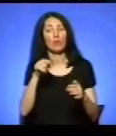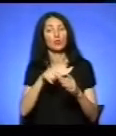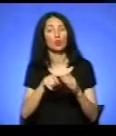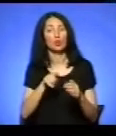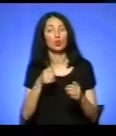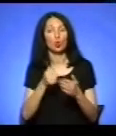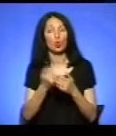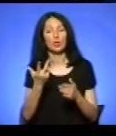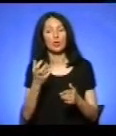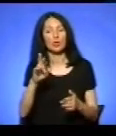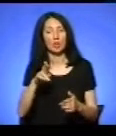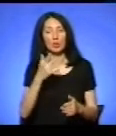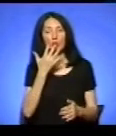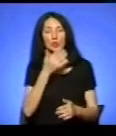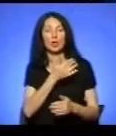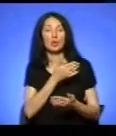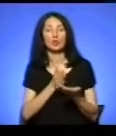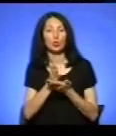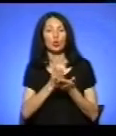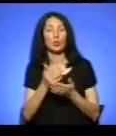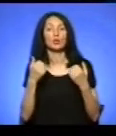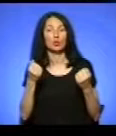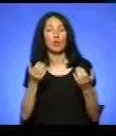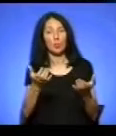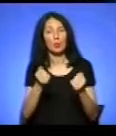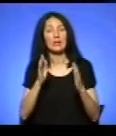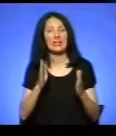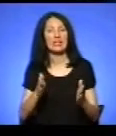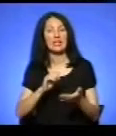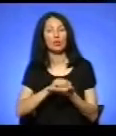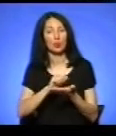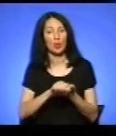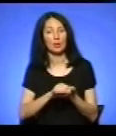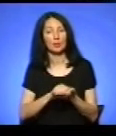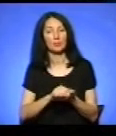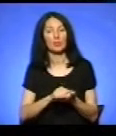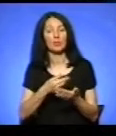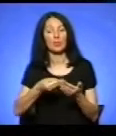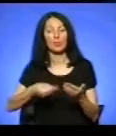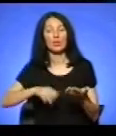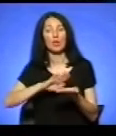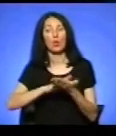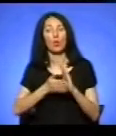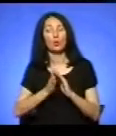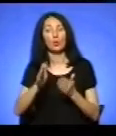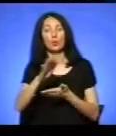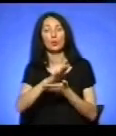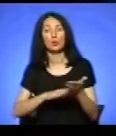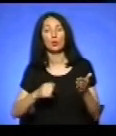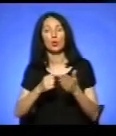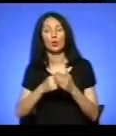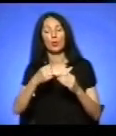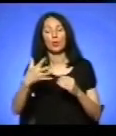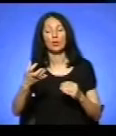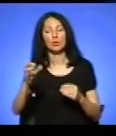серпня Національна служба здоров'я приймала тільки документи. Підписання угод буде тривати до 15 серпня.